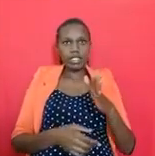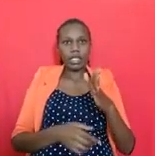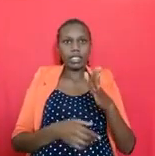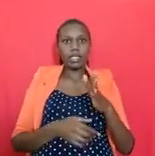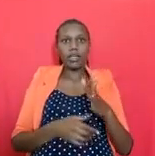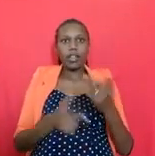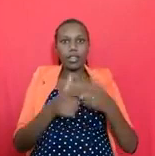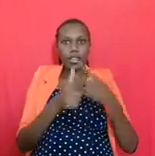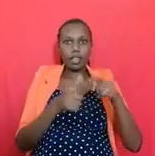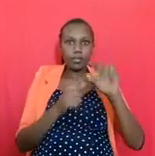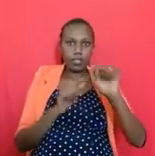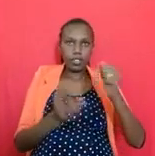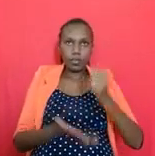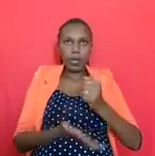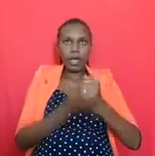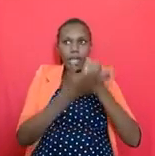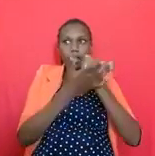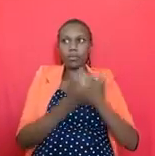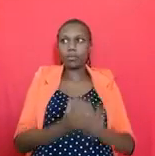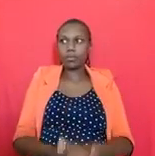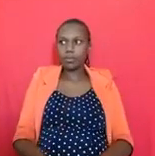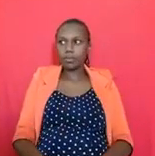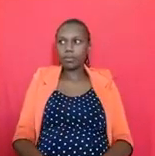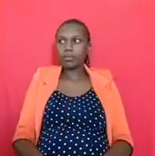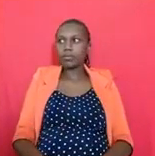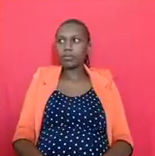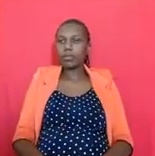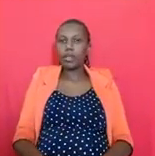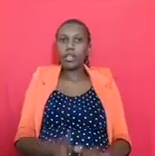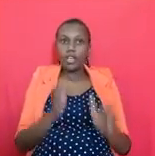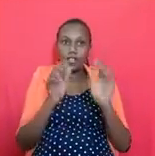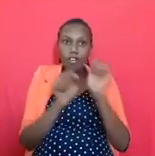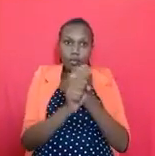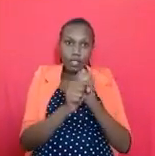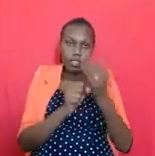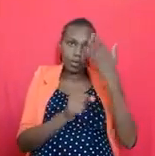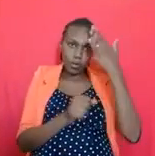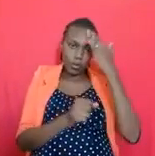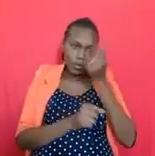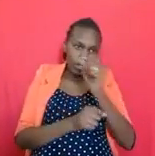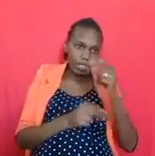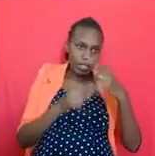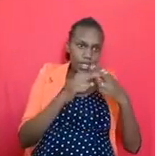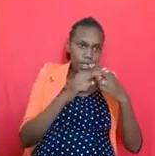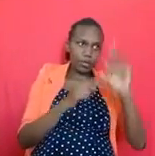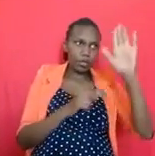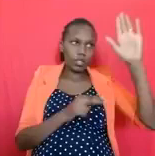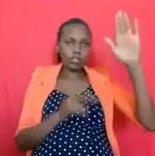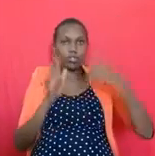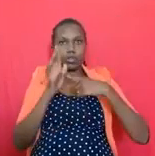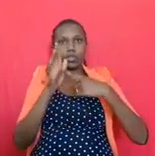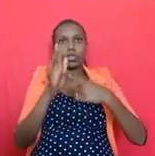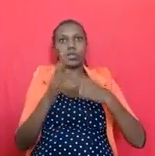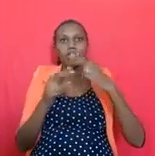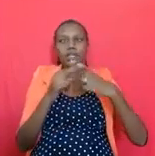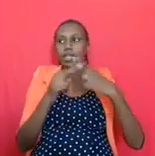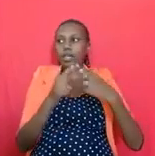RISPA, kana RISPA. Woya guo kwa kekorodo giadika, woya guo kwa,